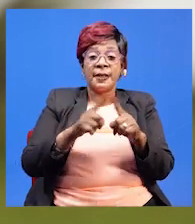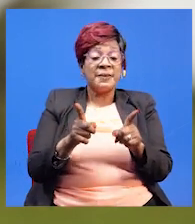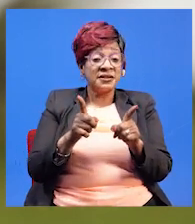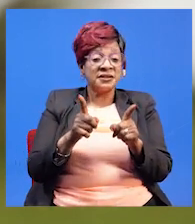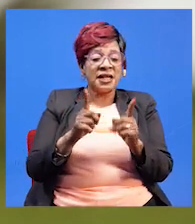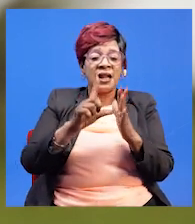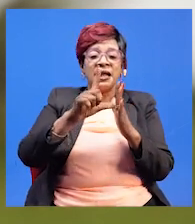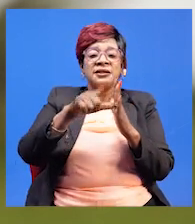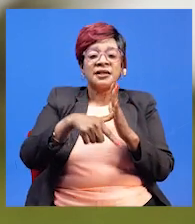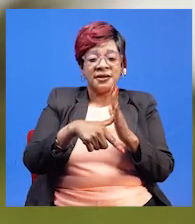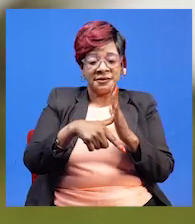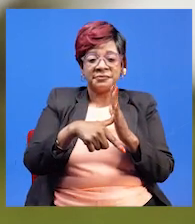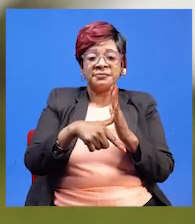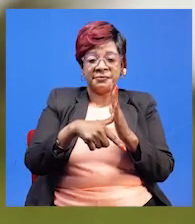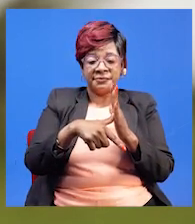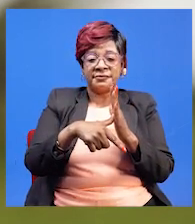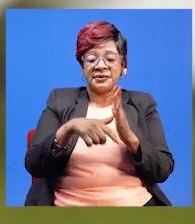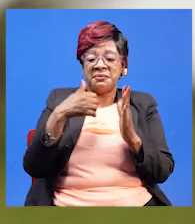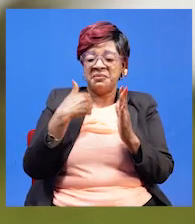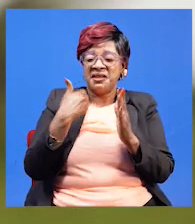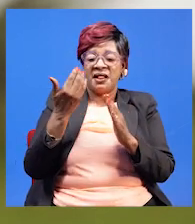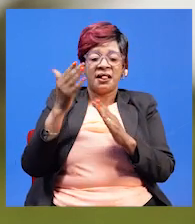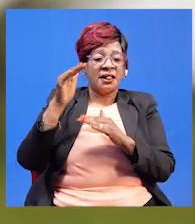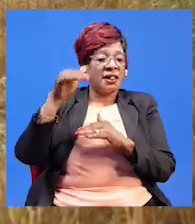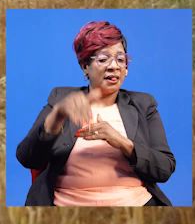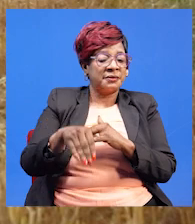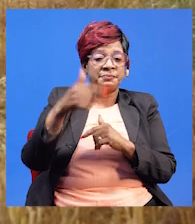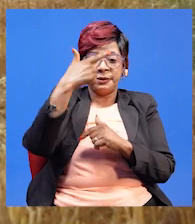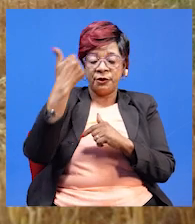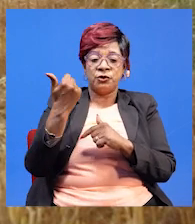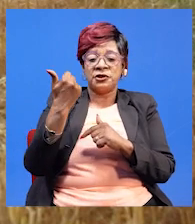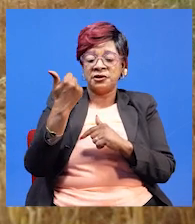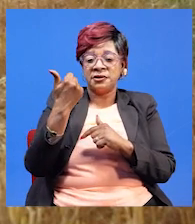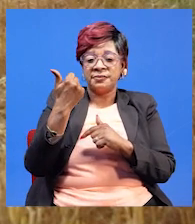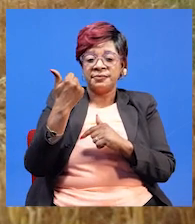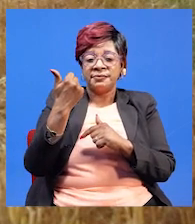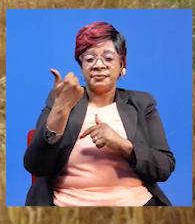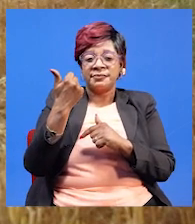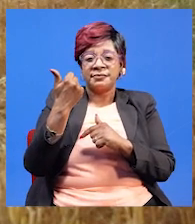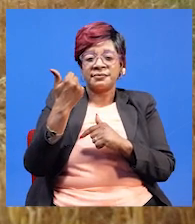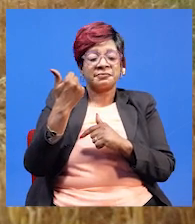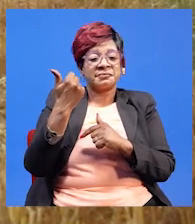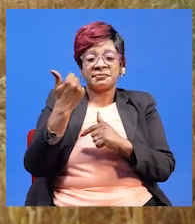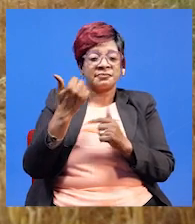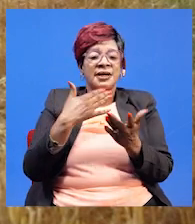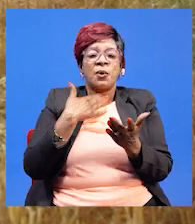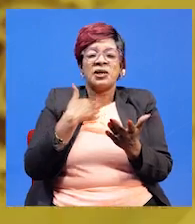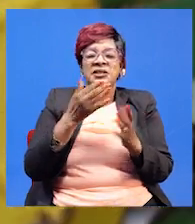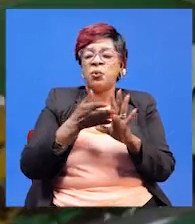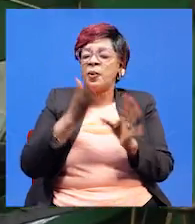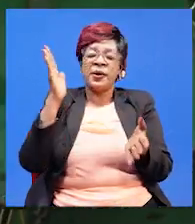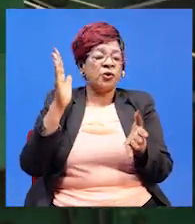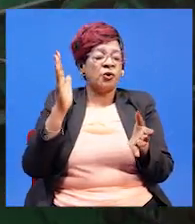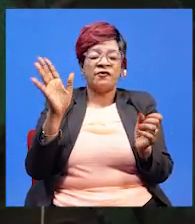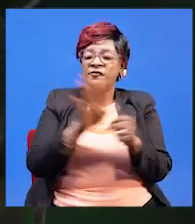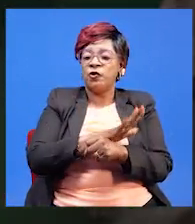Lakini ilikuja ikafika wakati nikarudi chini kabisa, kwa sababu hata ilifika wakati ya kutaka hata kuondoka